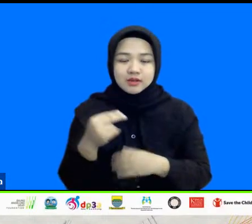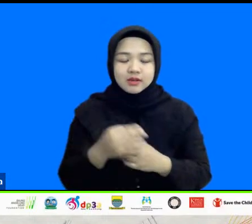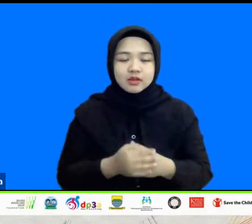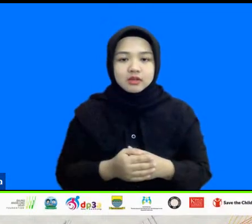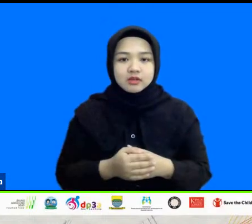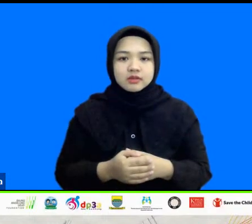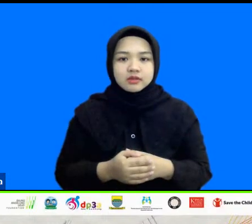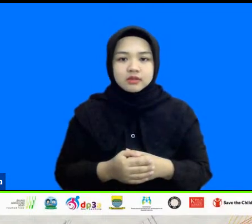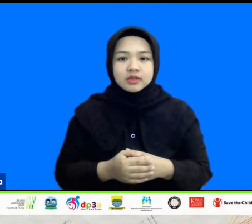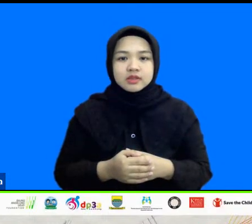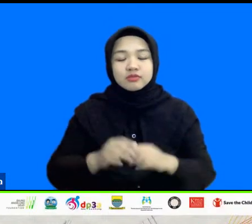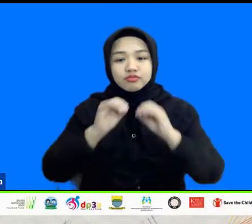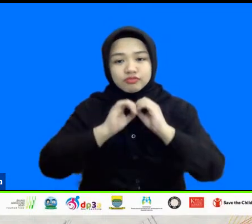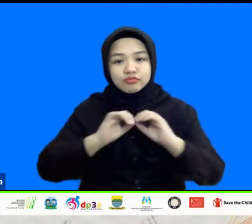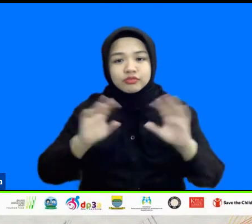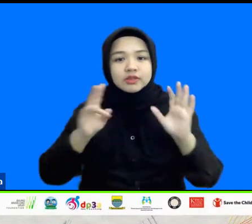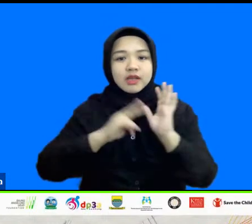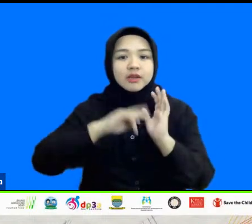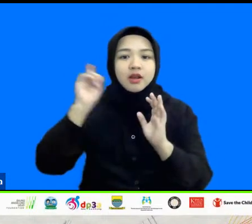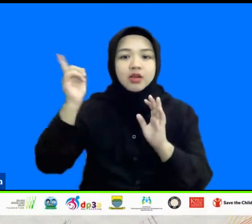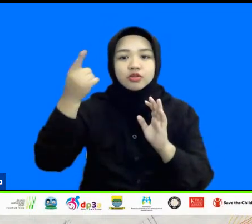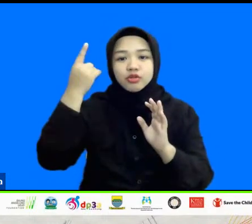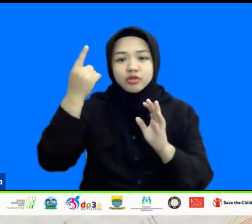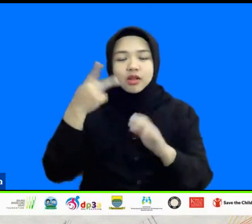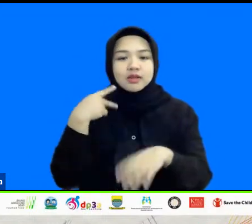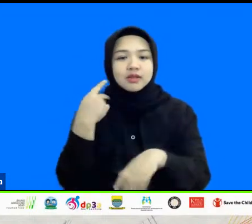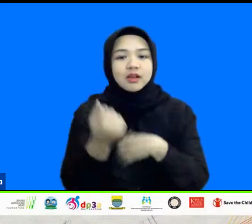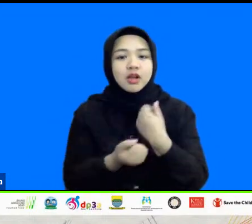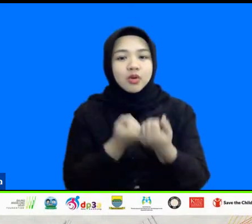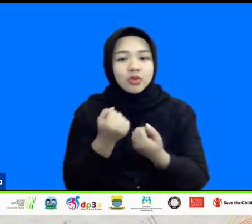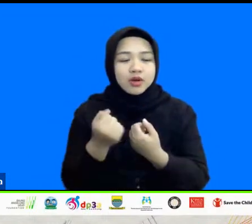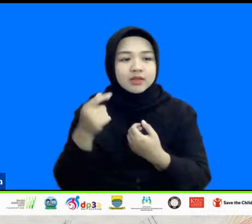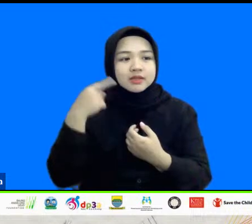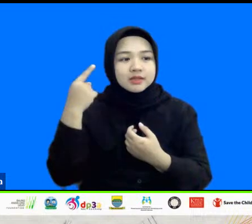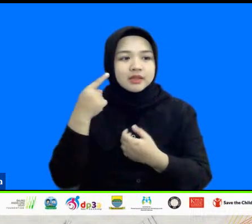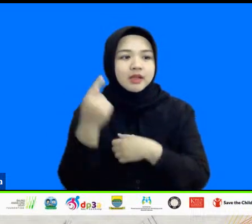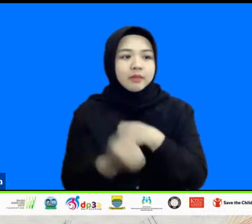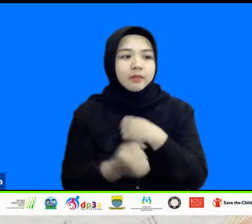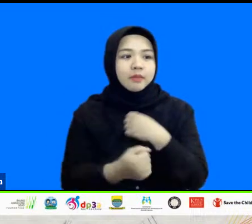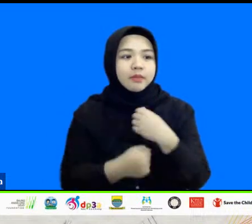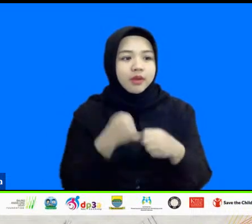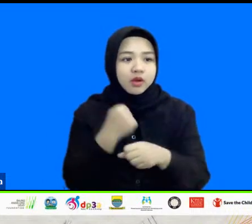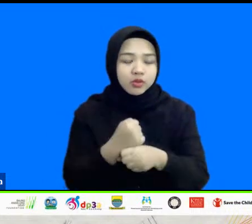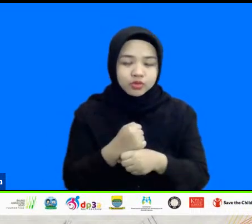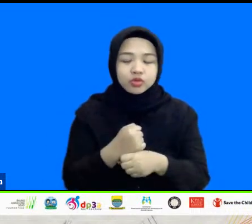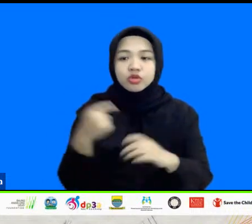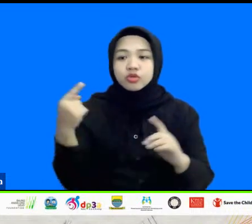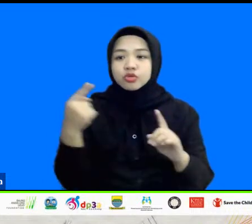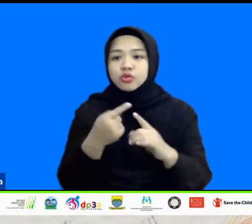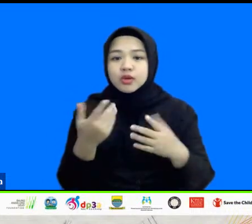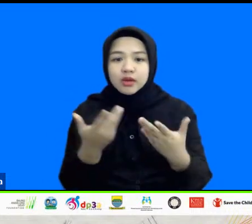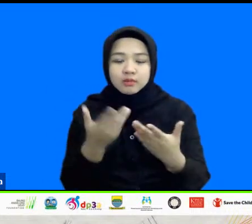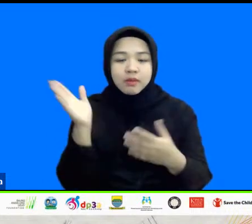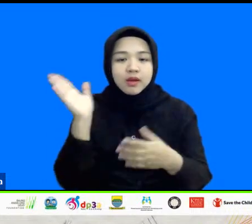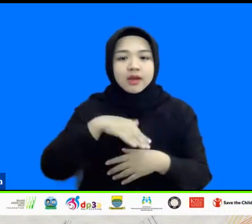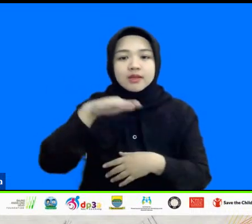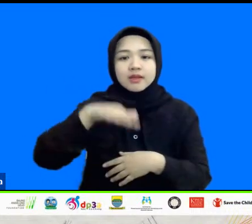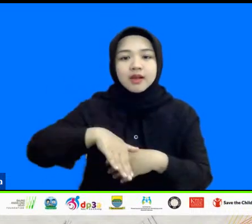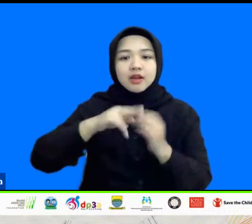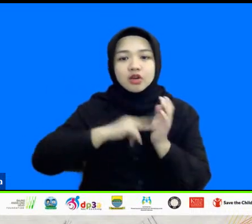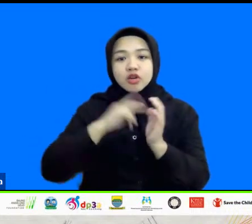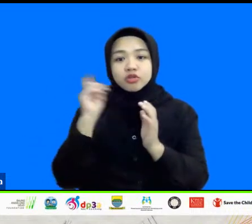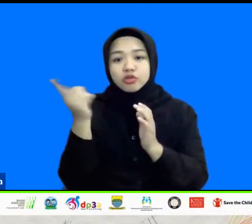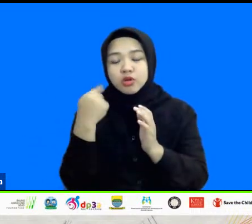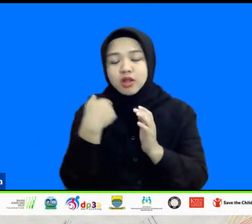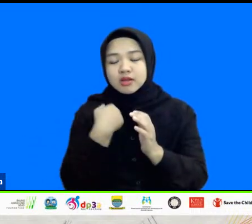tingkat nasional. Yang ini memang selalu kita lakukan setiap tahun ya dalam rangka Hari Anak Nasional. Itu kan